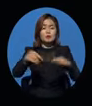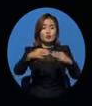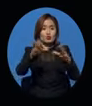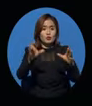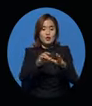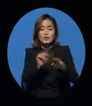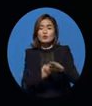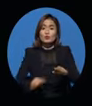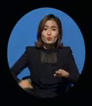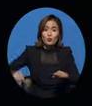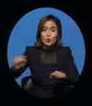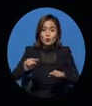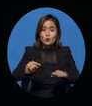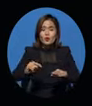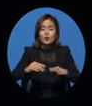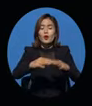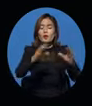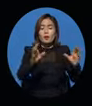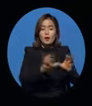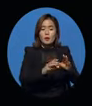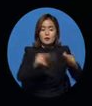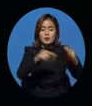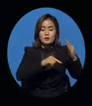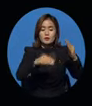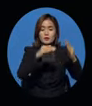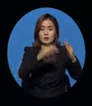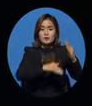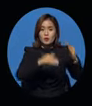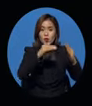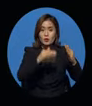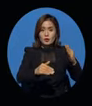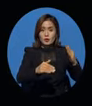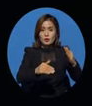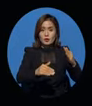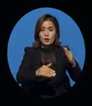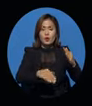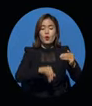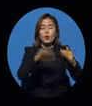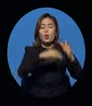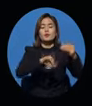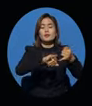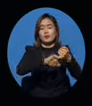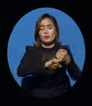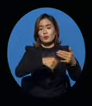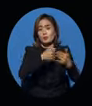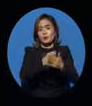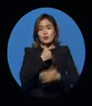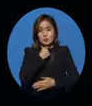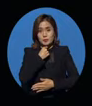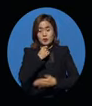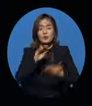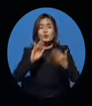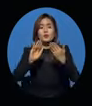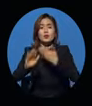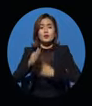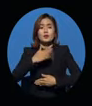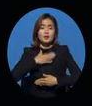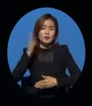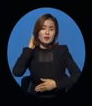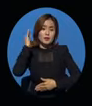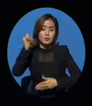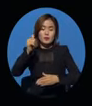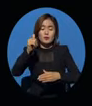어 방에 공약과 정책을 당문 으로 정하고 싶습니다 그 이후에 에 저희가 대선을